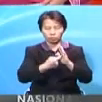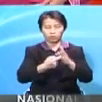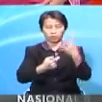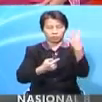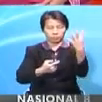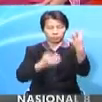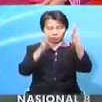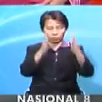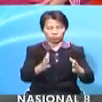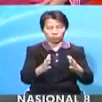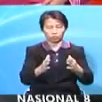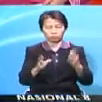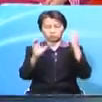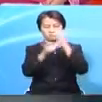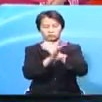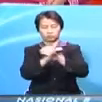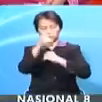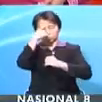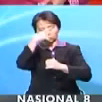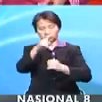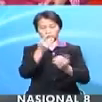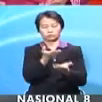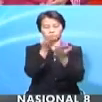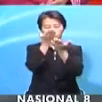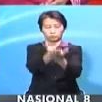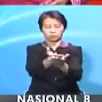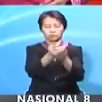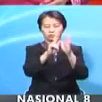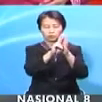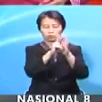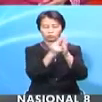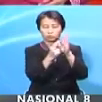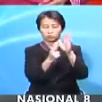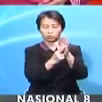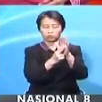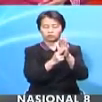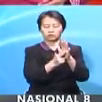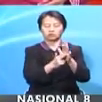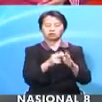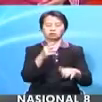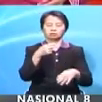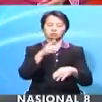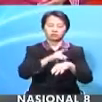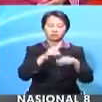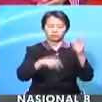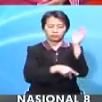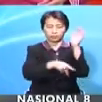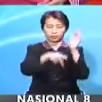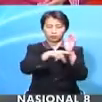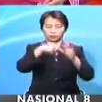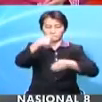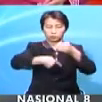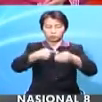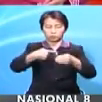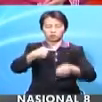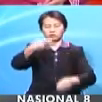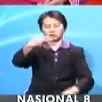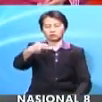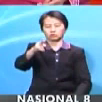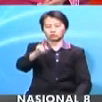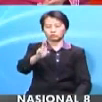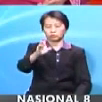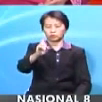yang mencoba usul bagi pembentantangan orang undang-undang persendian di paliman berhubung hukum Hud